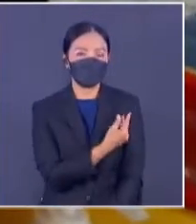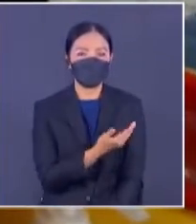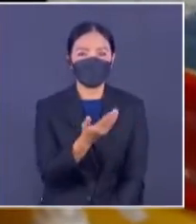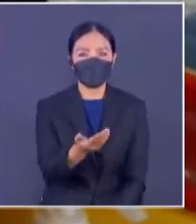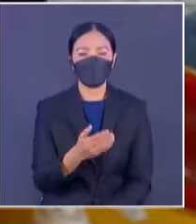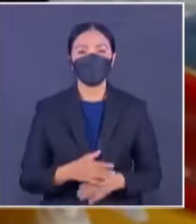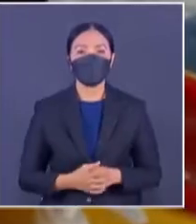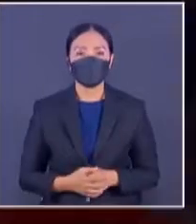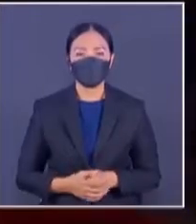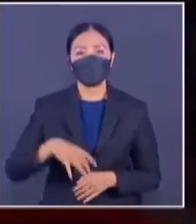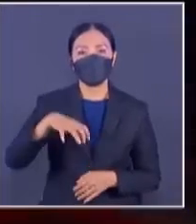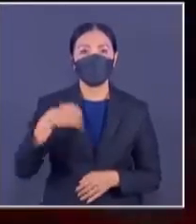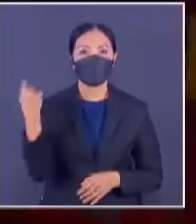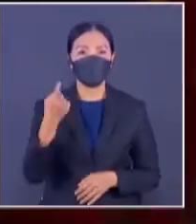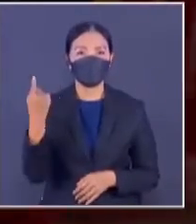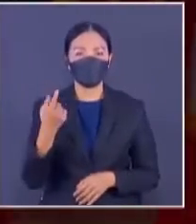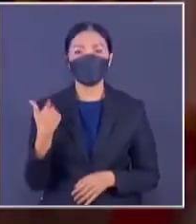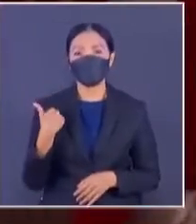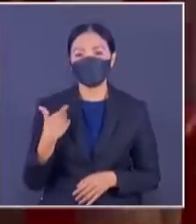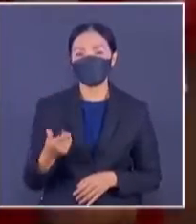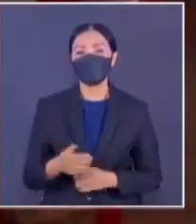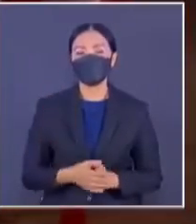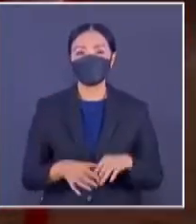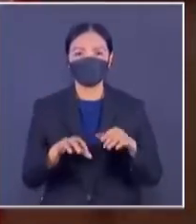ที่ซึ่งเป็นแหล่งท่องเที่ยวนะครับโดยเฉพาะต